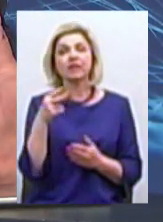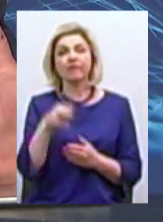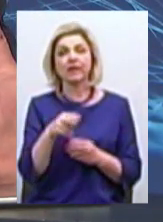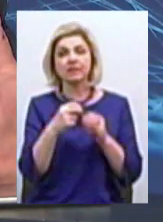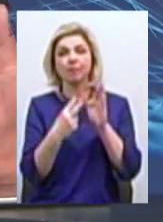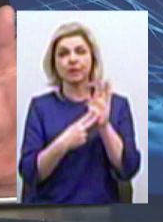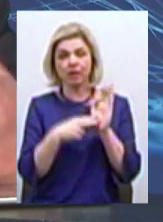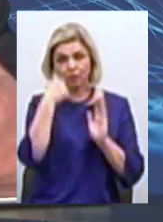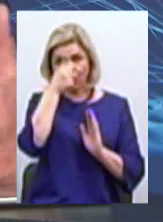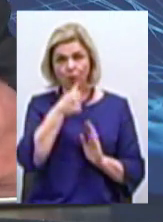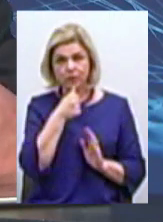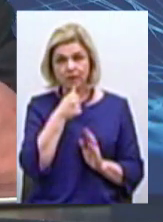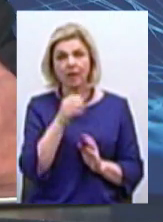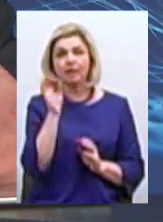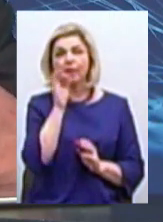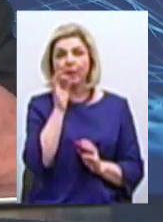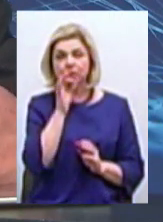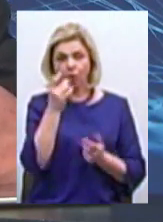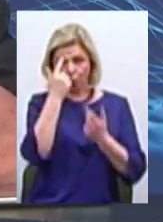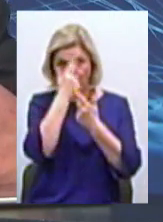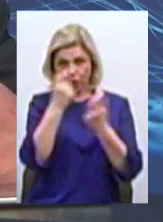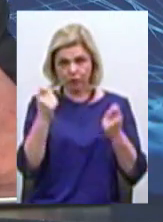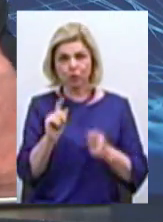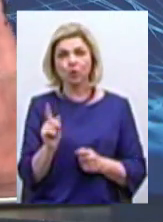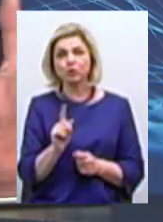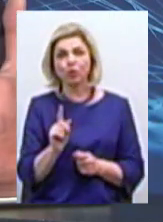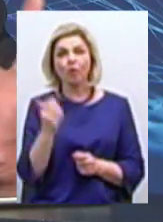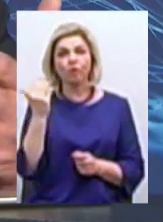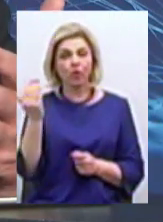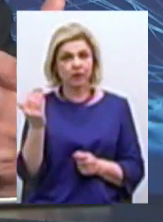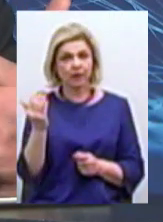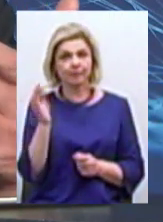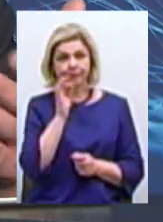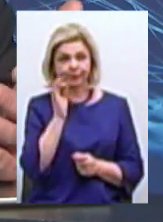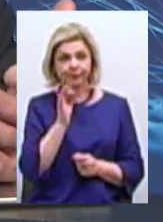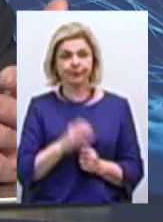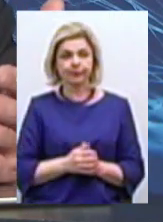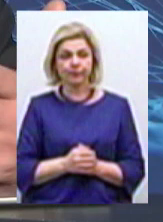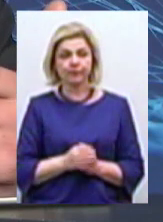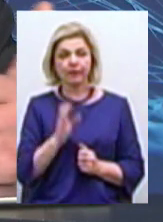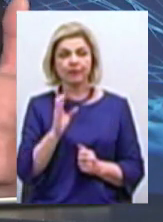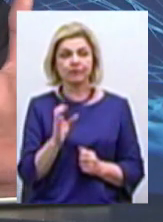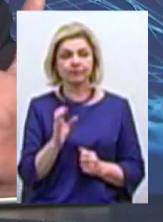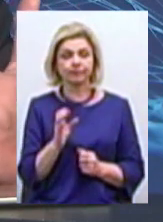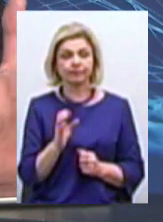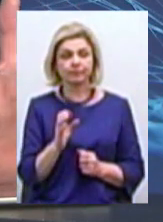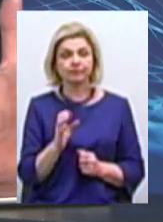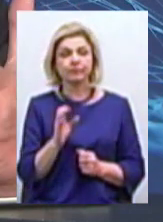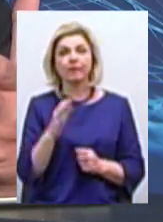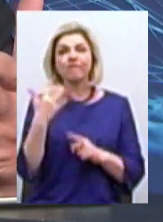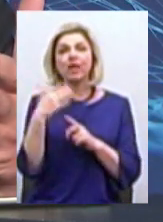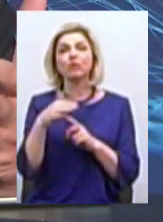2017 році Німеччина оголосила про те, що вони з вітрової